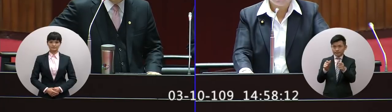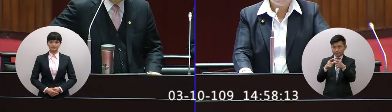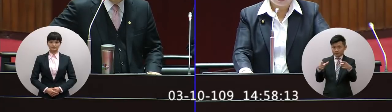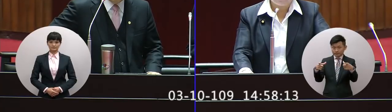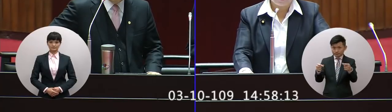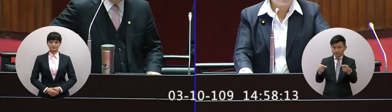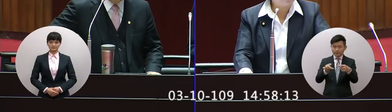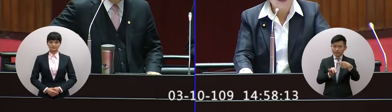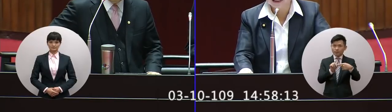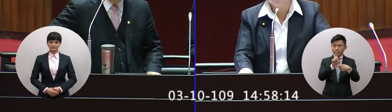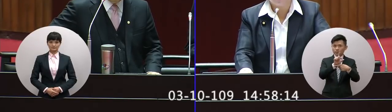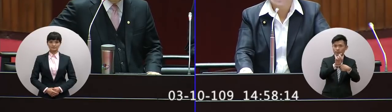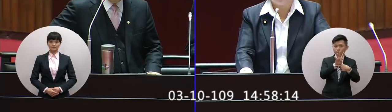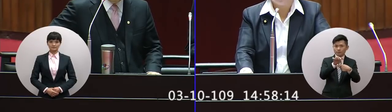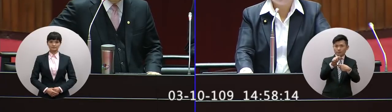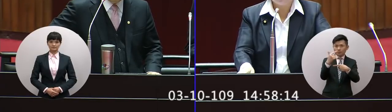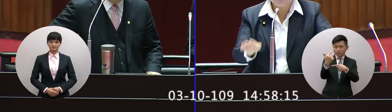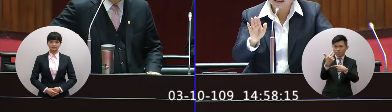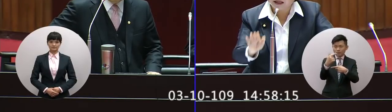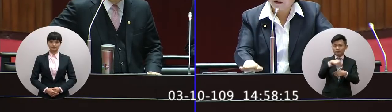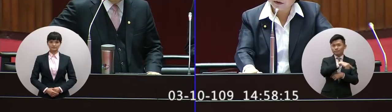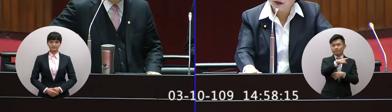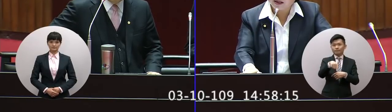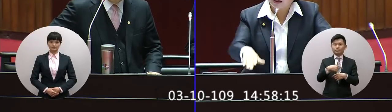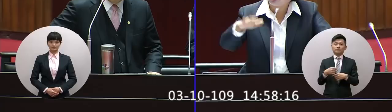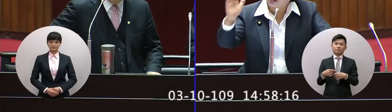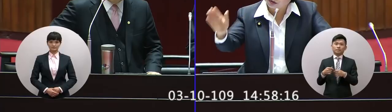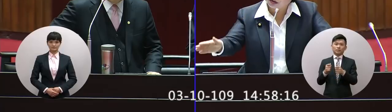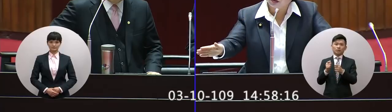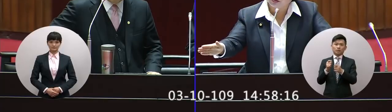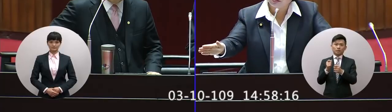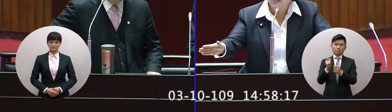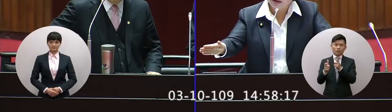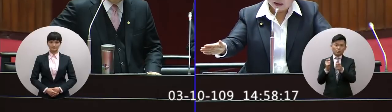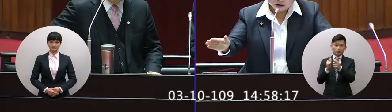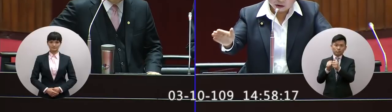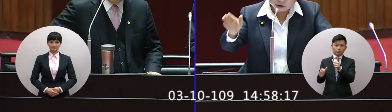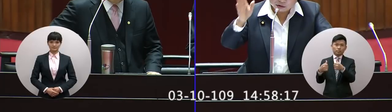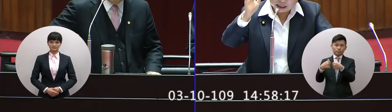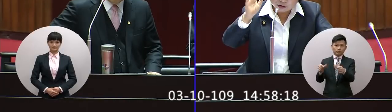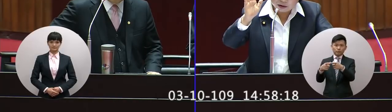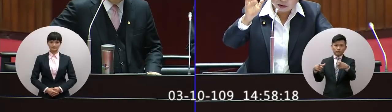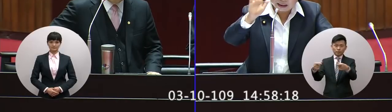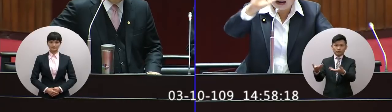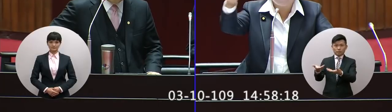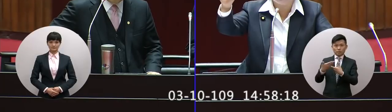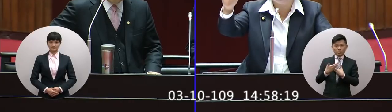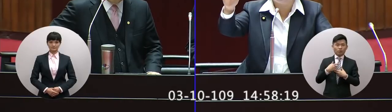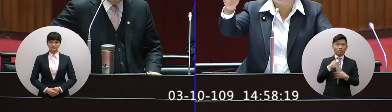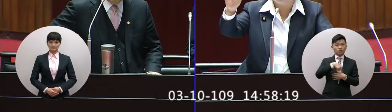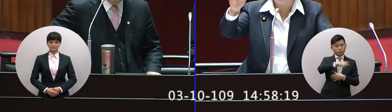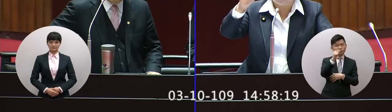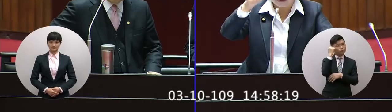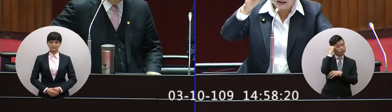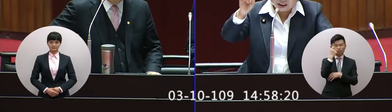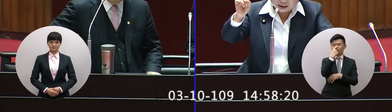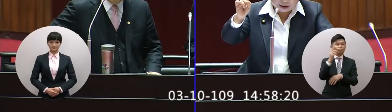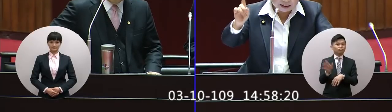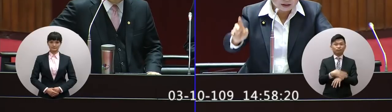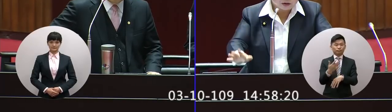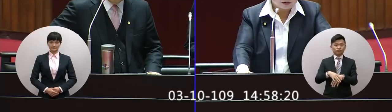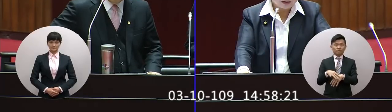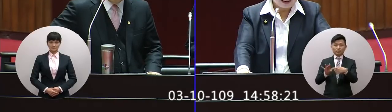64.6%，他们不会因为振兴抵费券而去住宿，其中他说应该不会的达